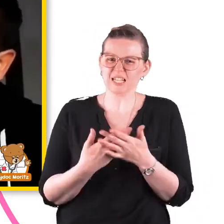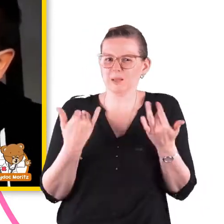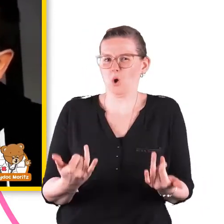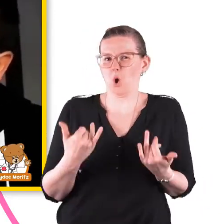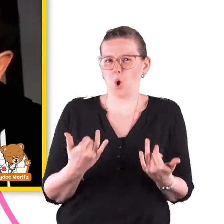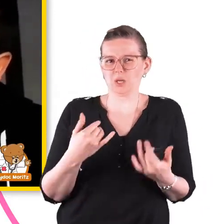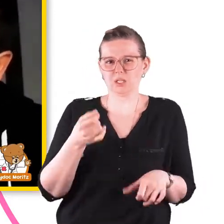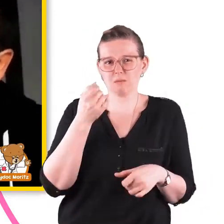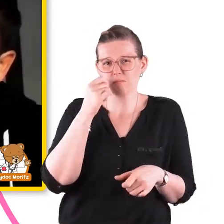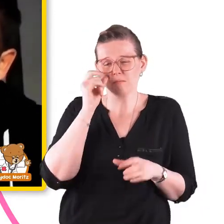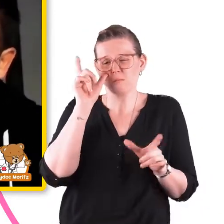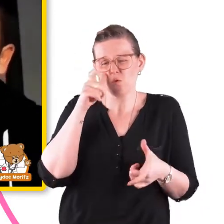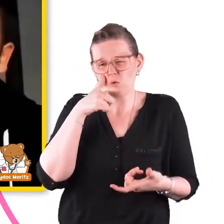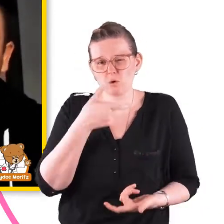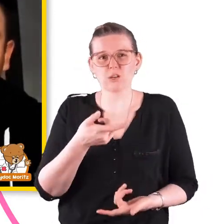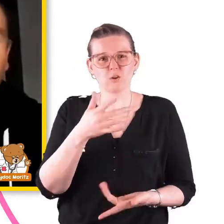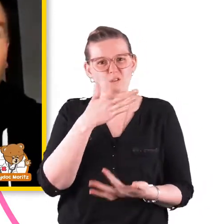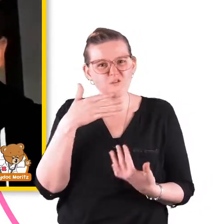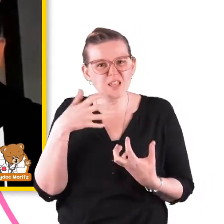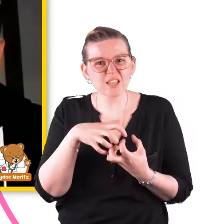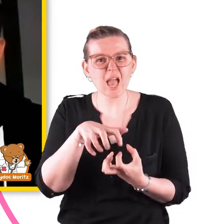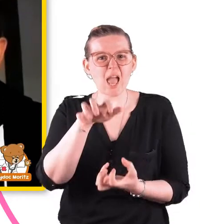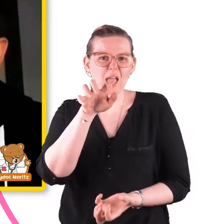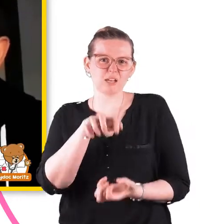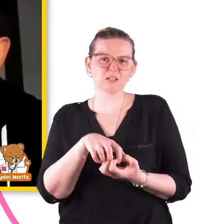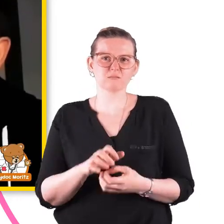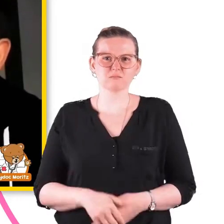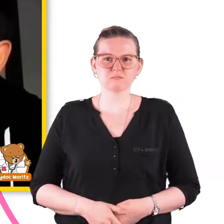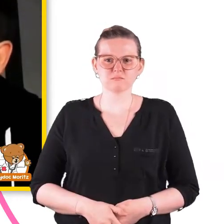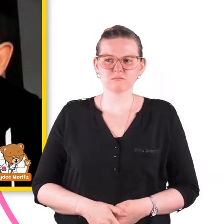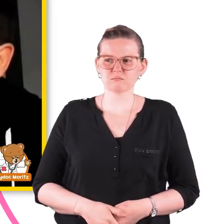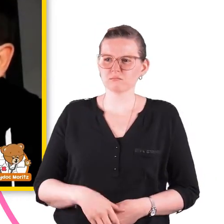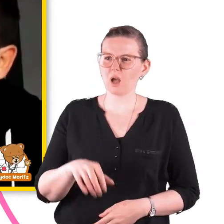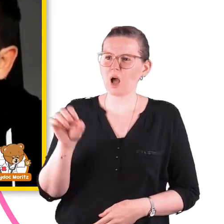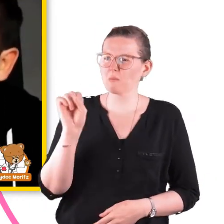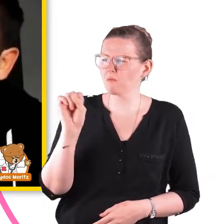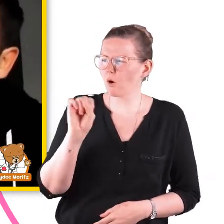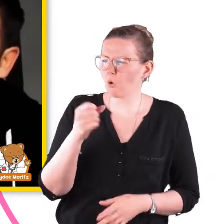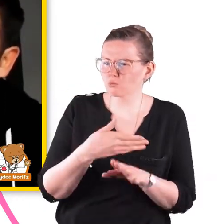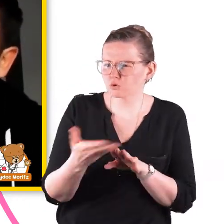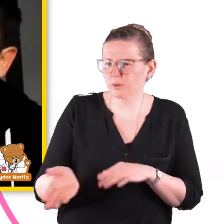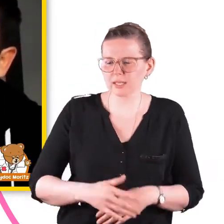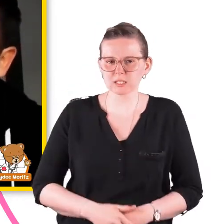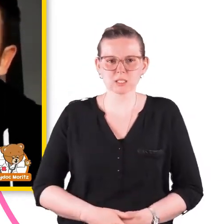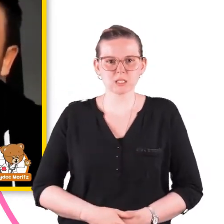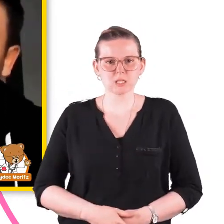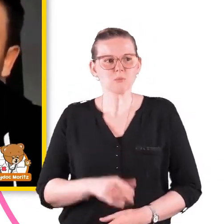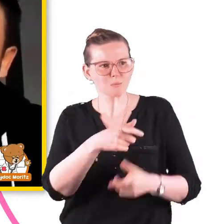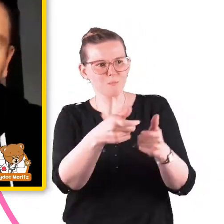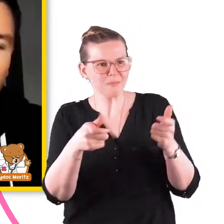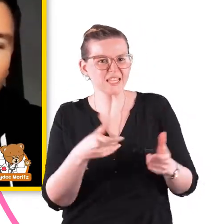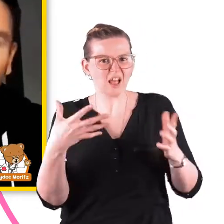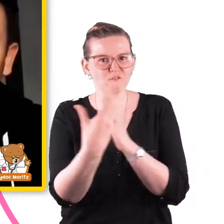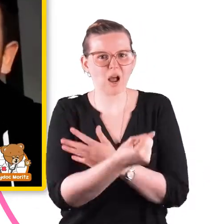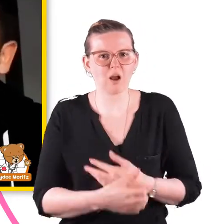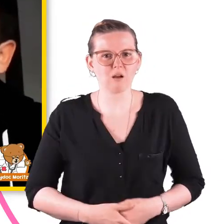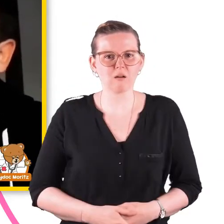so müde und darum muss ich heute so viel gähnen. Ja, und warum ist es so spät geworden? Naja, ich musste doch die Pizza